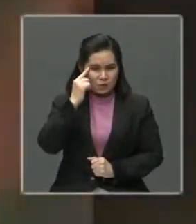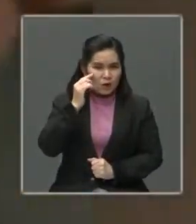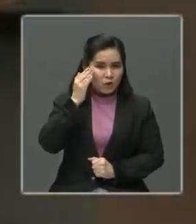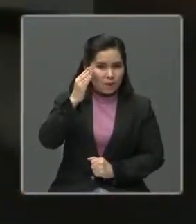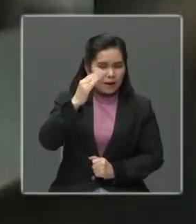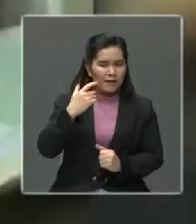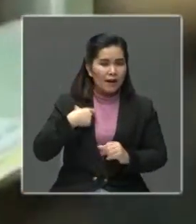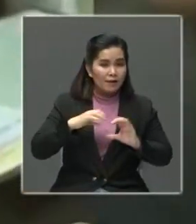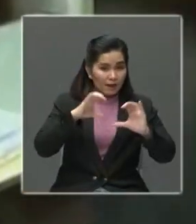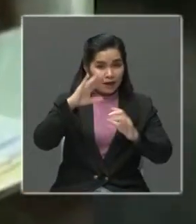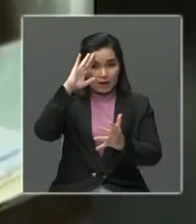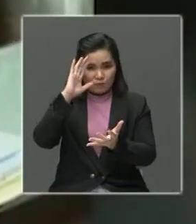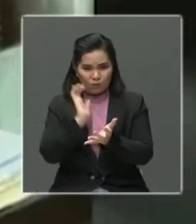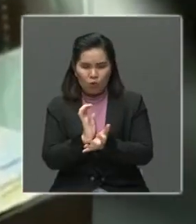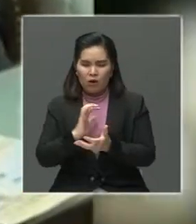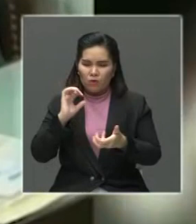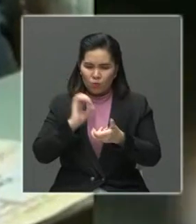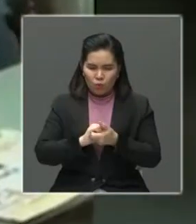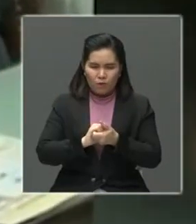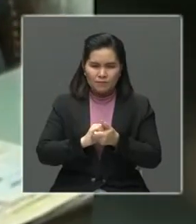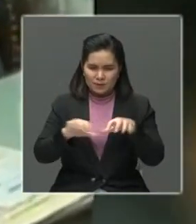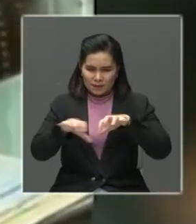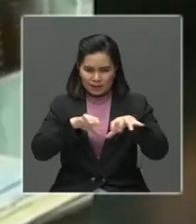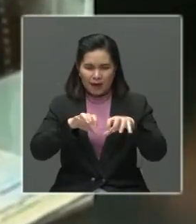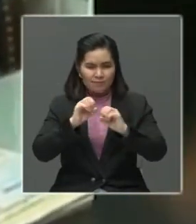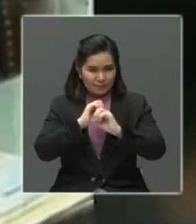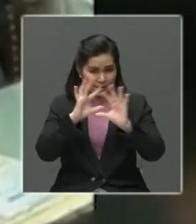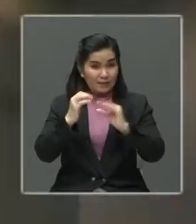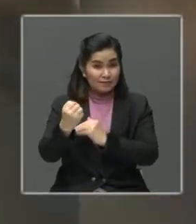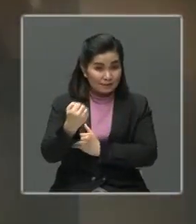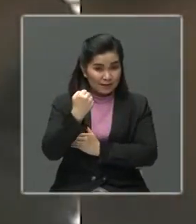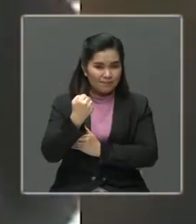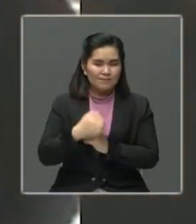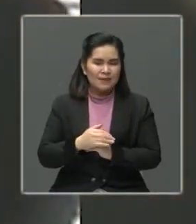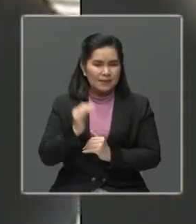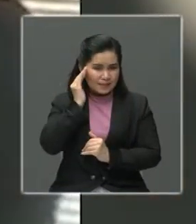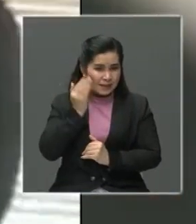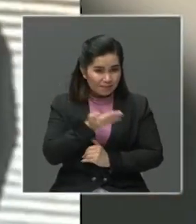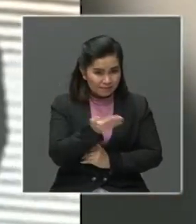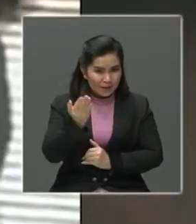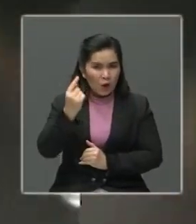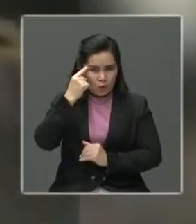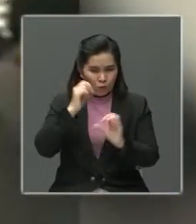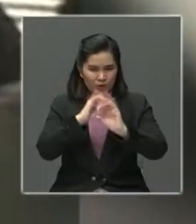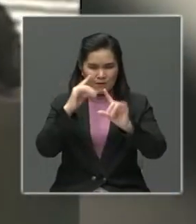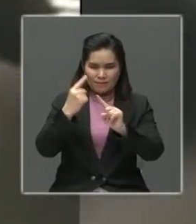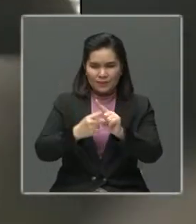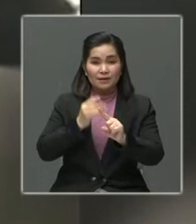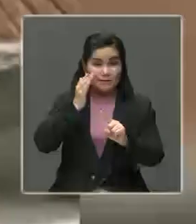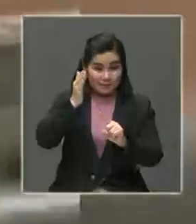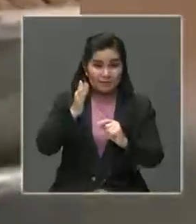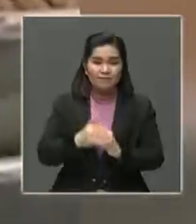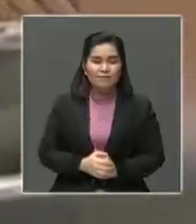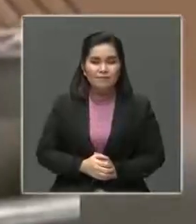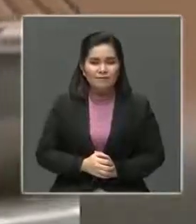วจจะร่วมกันทำคดีนี้อย่างดีที่สุดเชื่อว่าเราจะมีคำตอบได้ภายในเดือนหน้านะคะสำหรับ